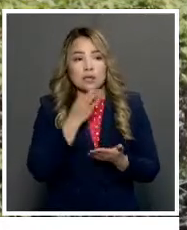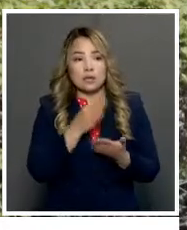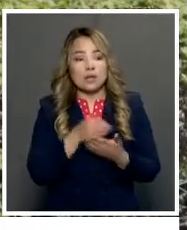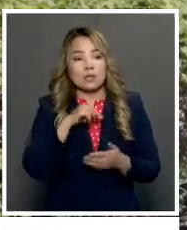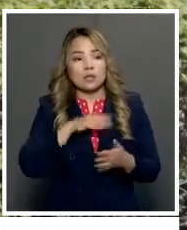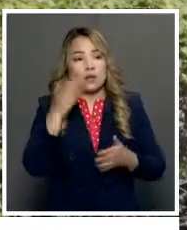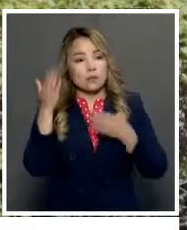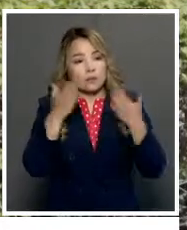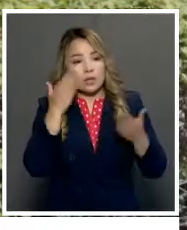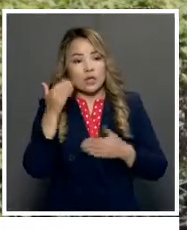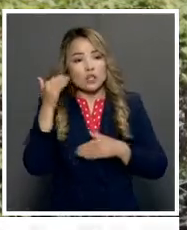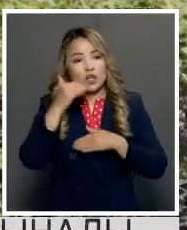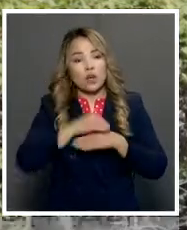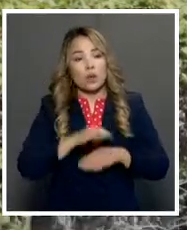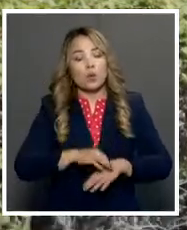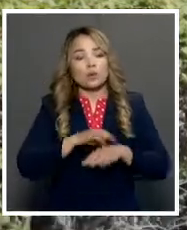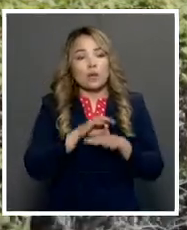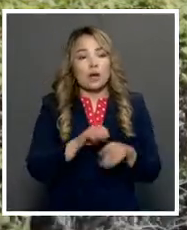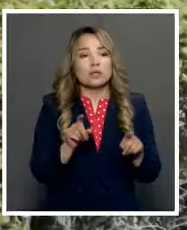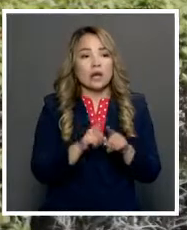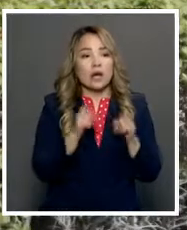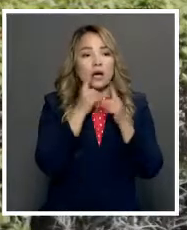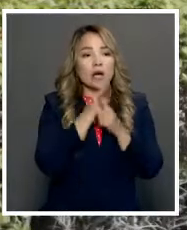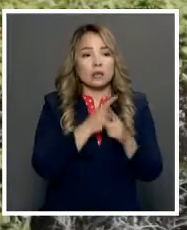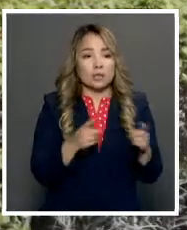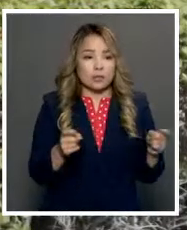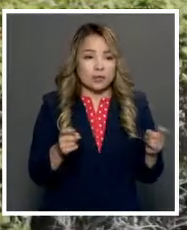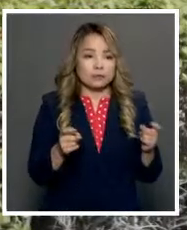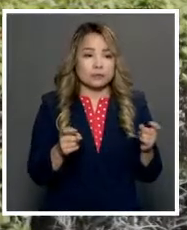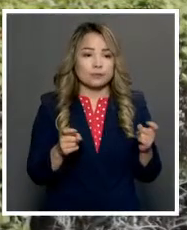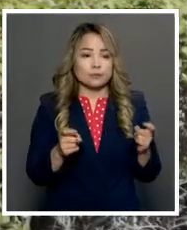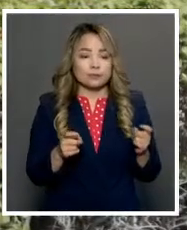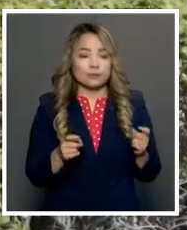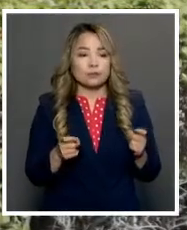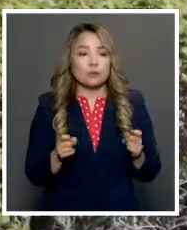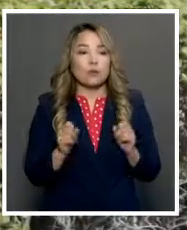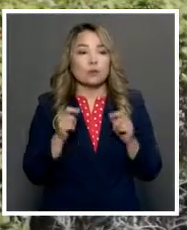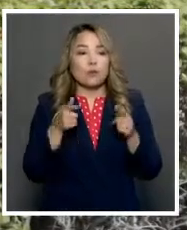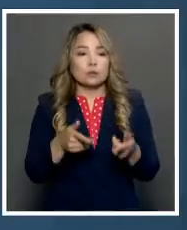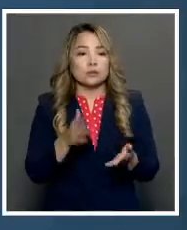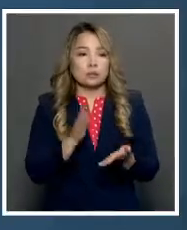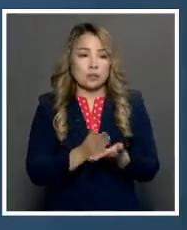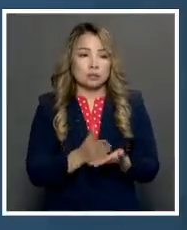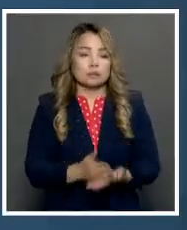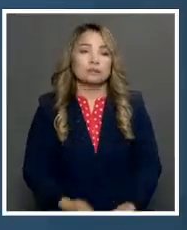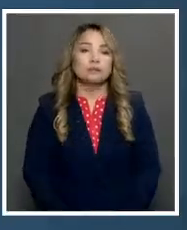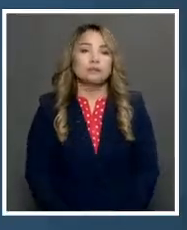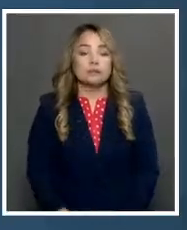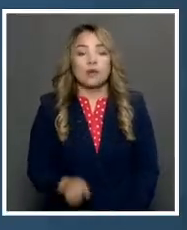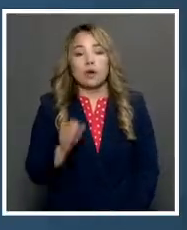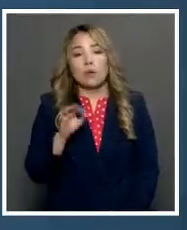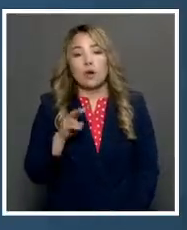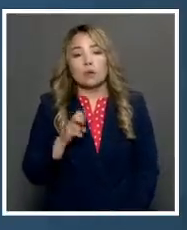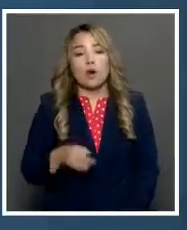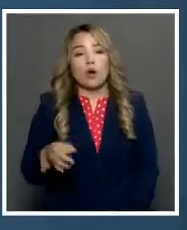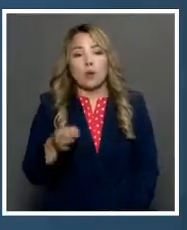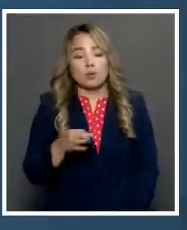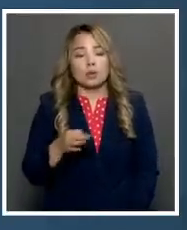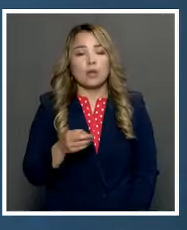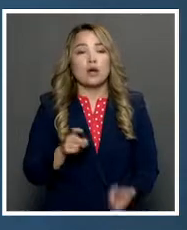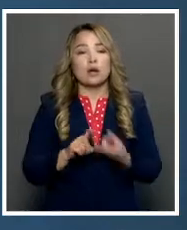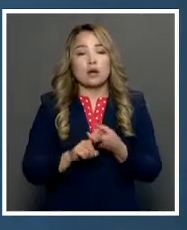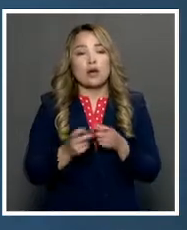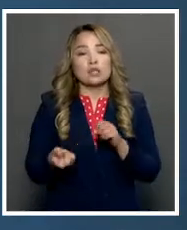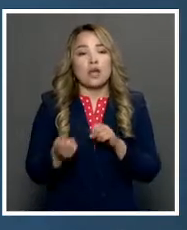көңіл көтеретін кештің өту жатқан туралы хабарламалар келіп жатты. Ақмола облысында